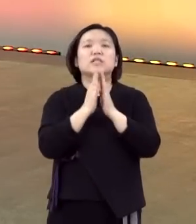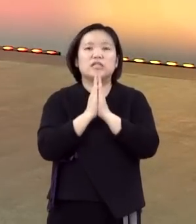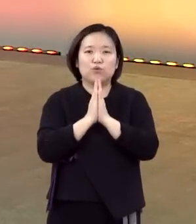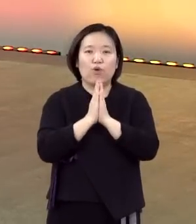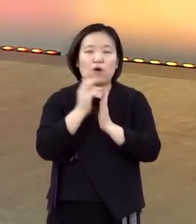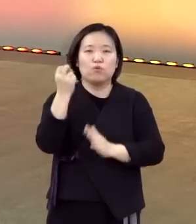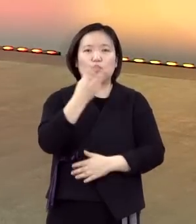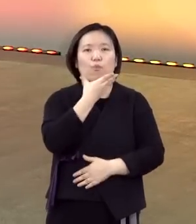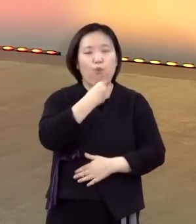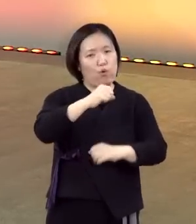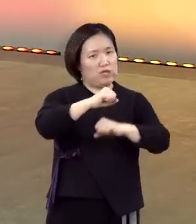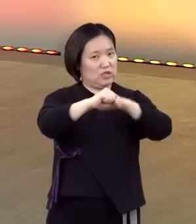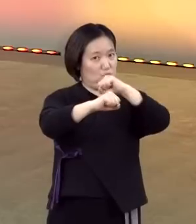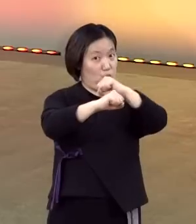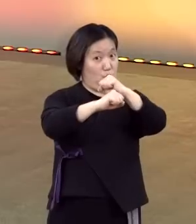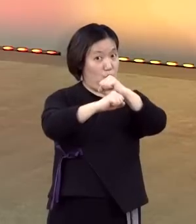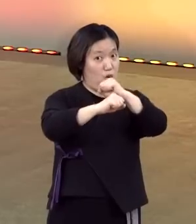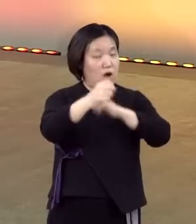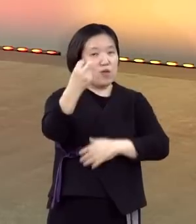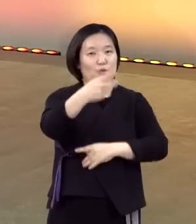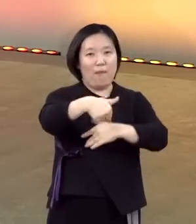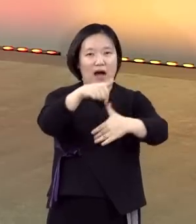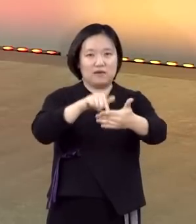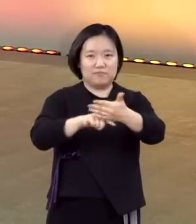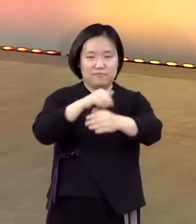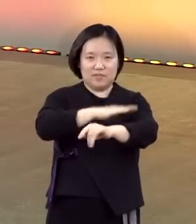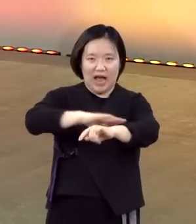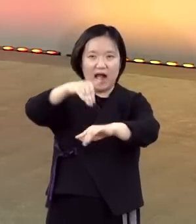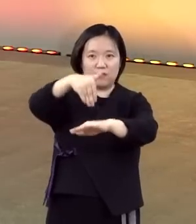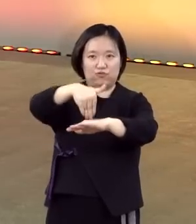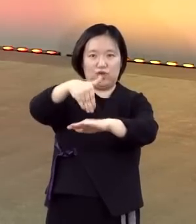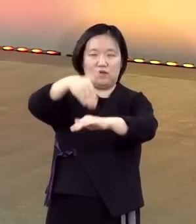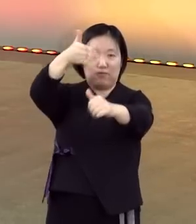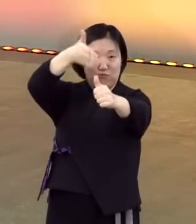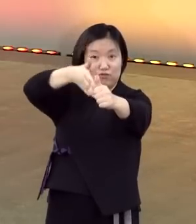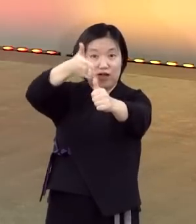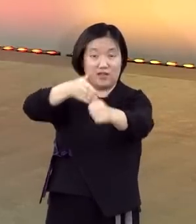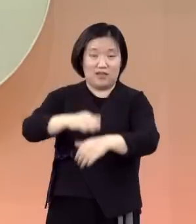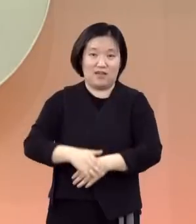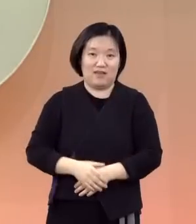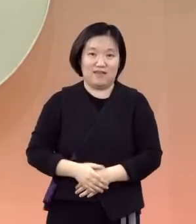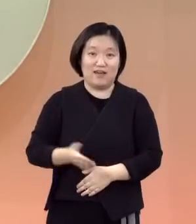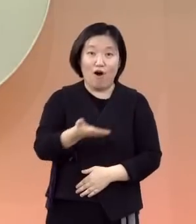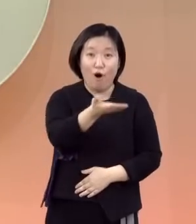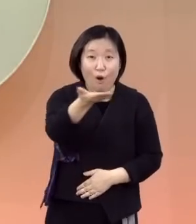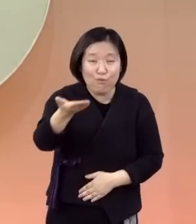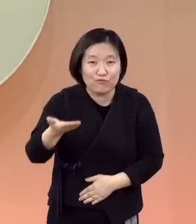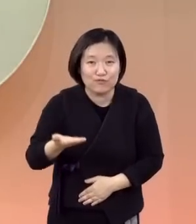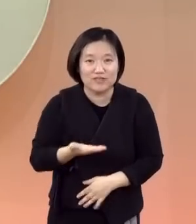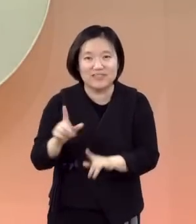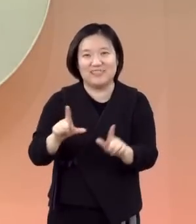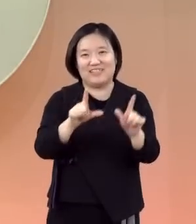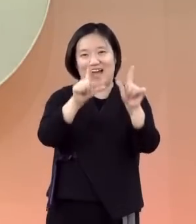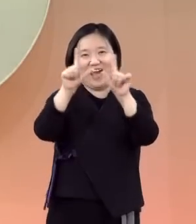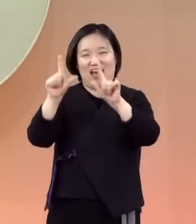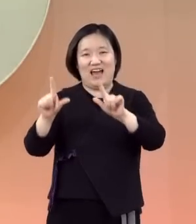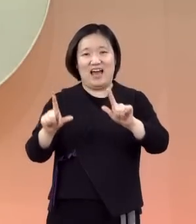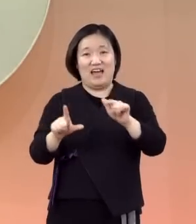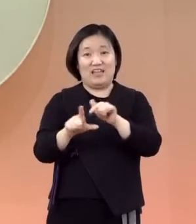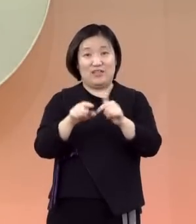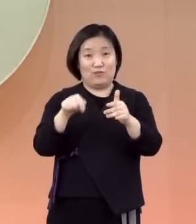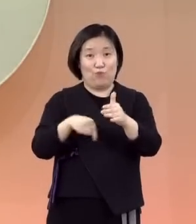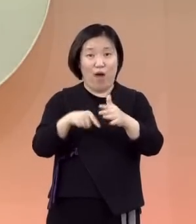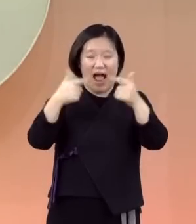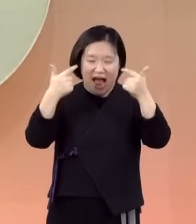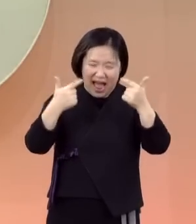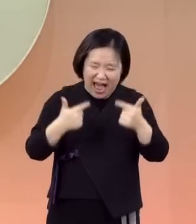,공덕을쌓고, 마음을잘수양하십시오. 부처님